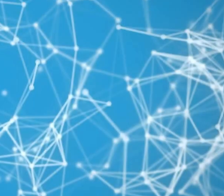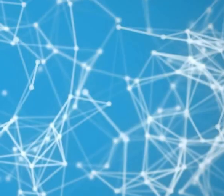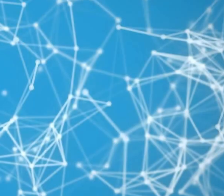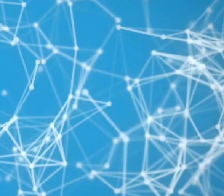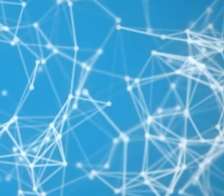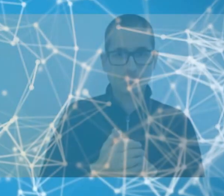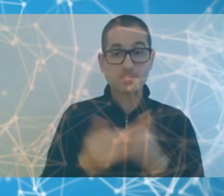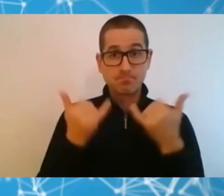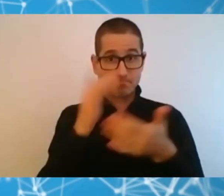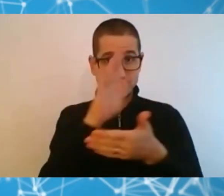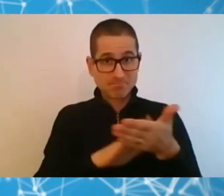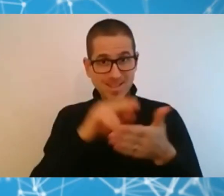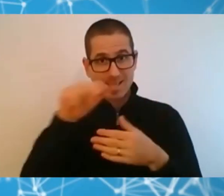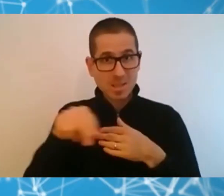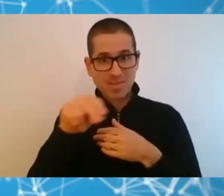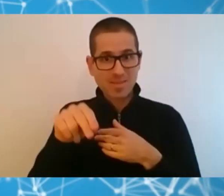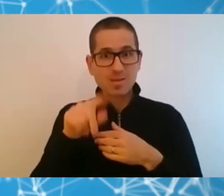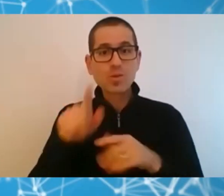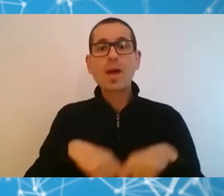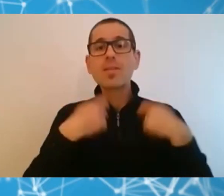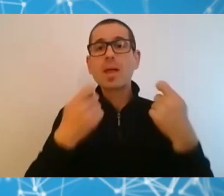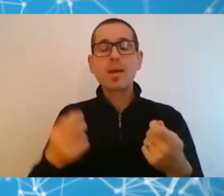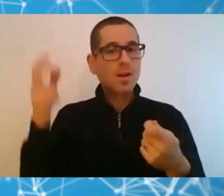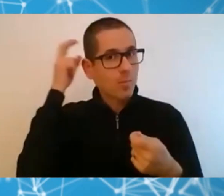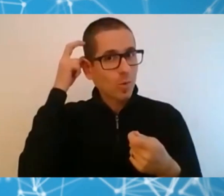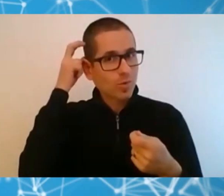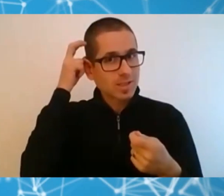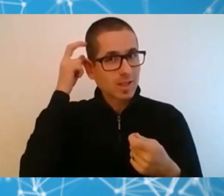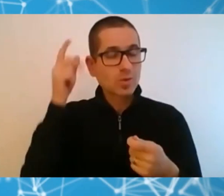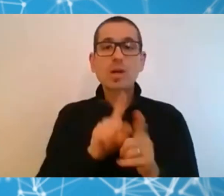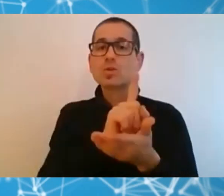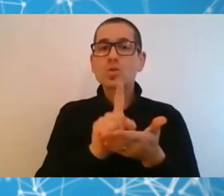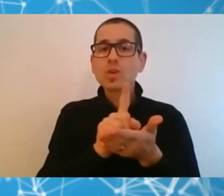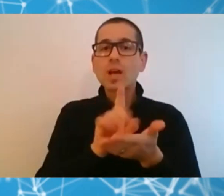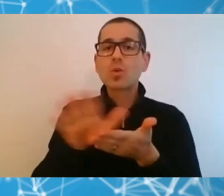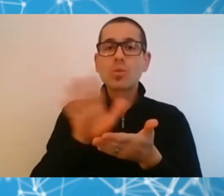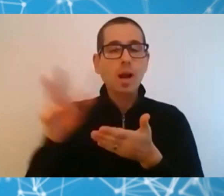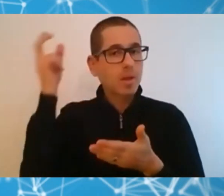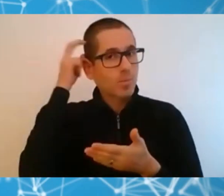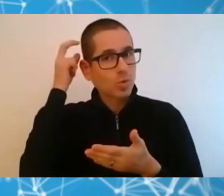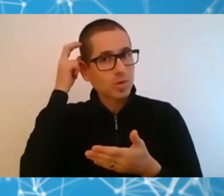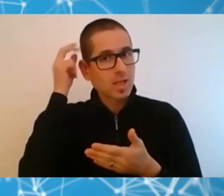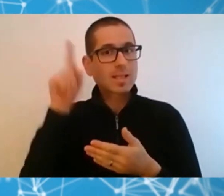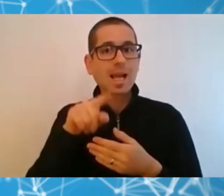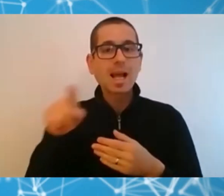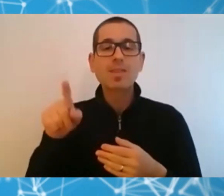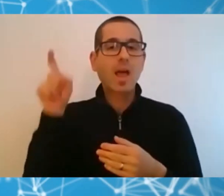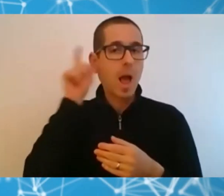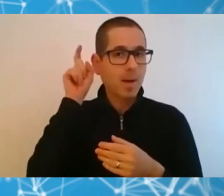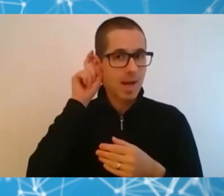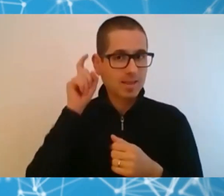Zdaj pa začnimo s seminarjem, ki je namenjen polžjemu vsadku in sočasni uporabi polžjevega vsadka ter slušnega